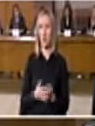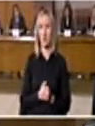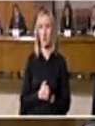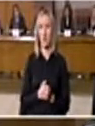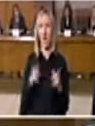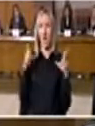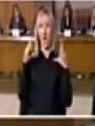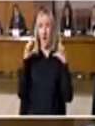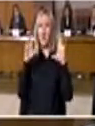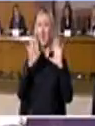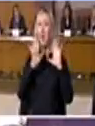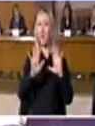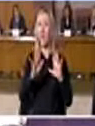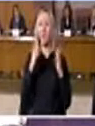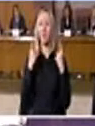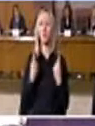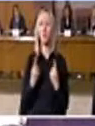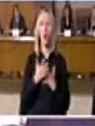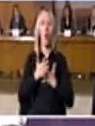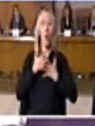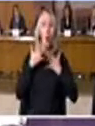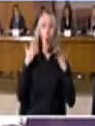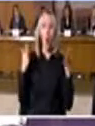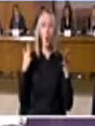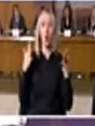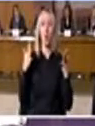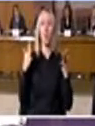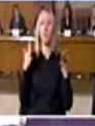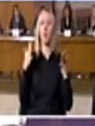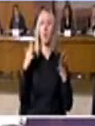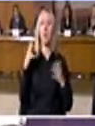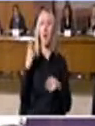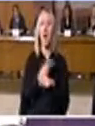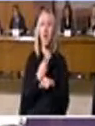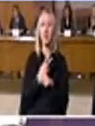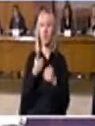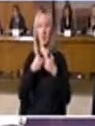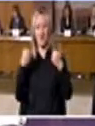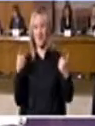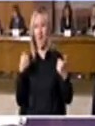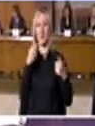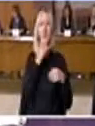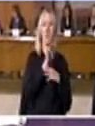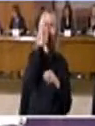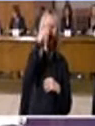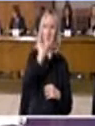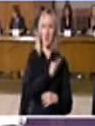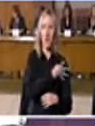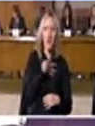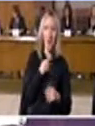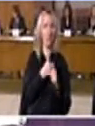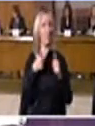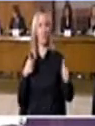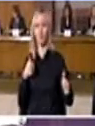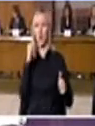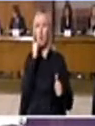zaokružuje i činjenica da postoji ogromna etnička distanca prema Albancima, Bošnjacima, Hrvatima, Romima, da su za